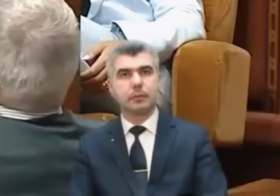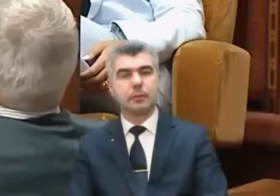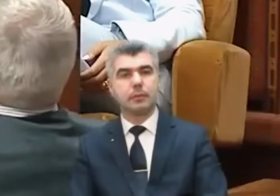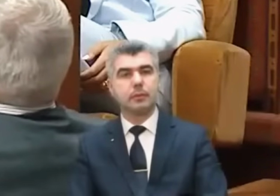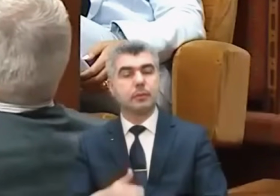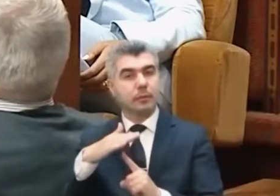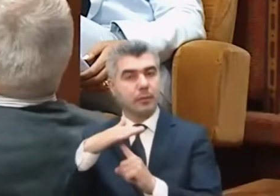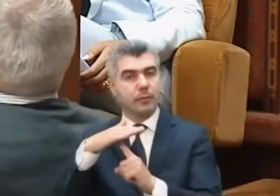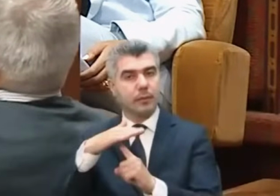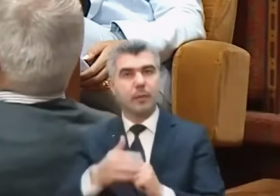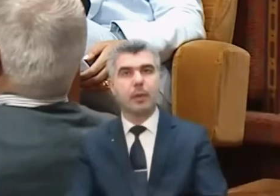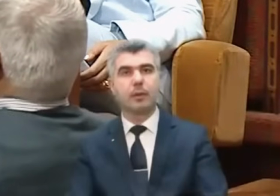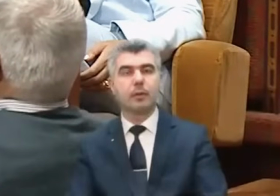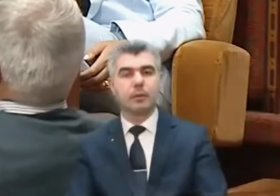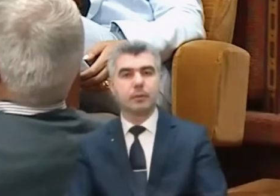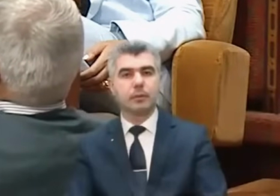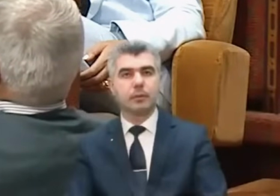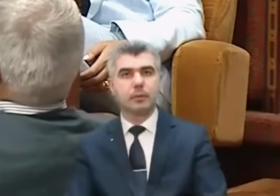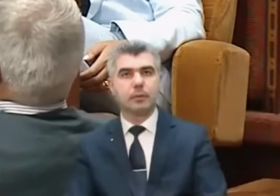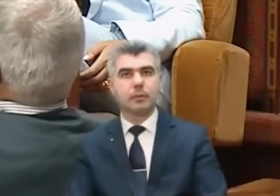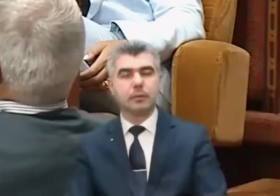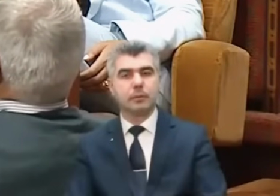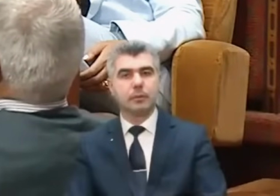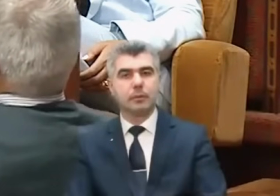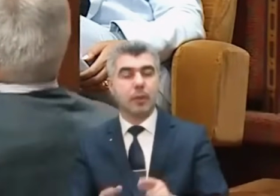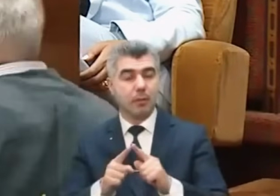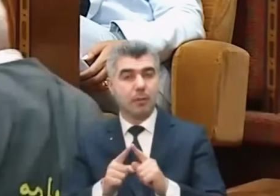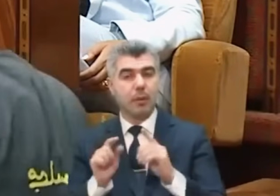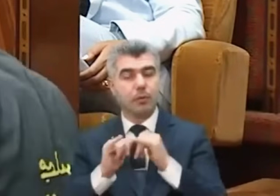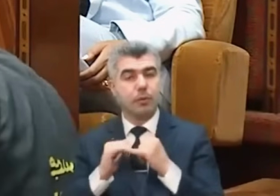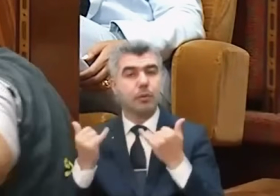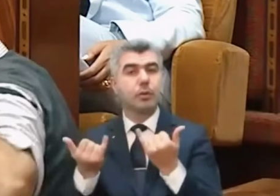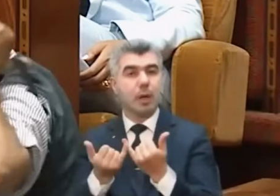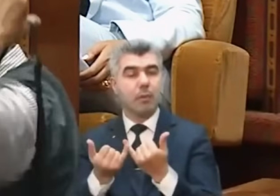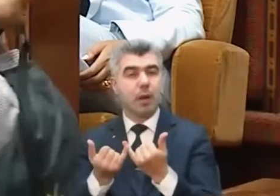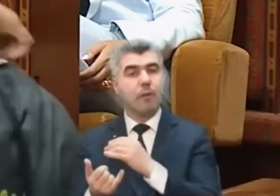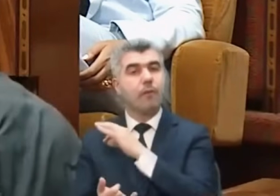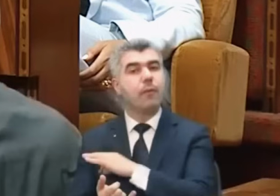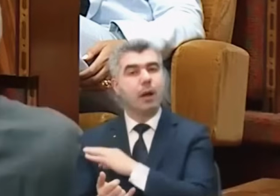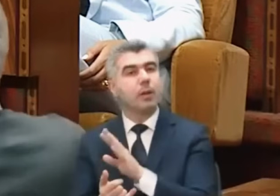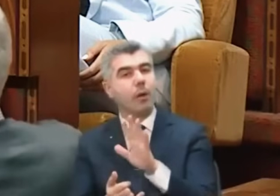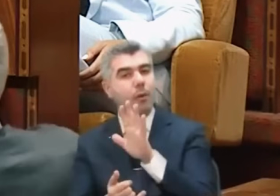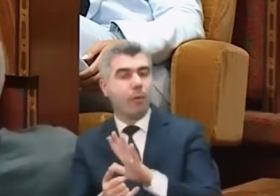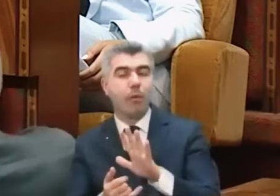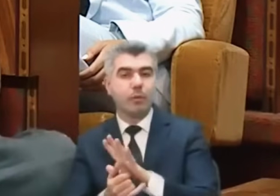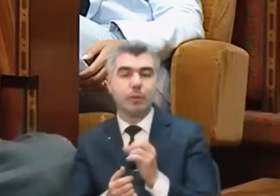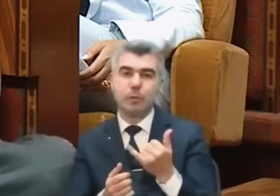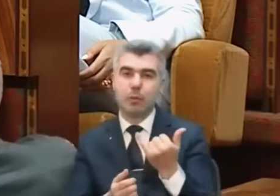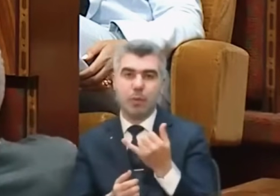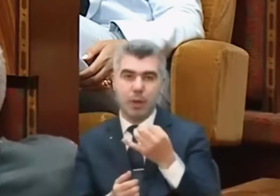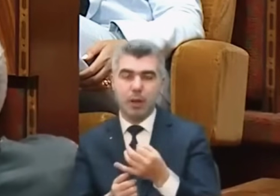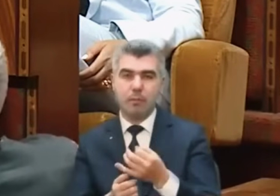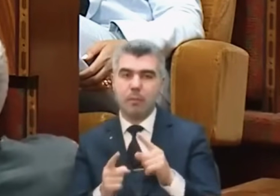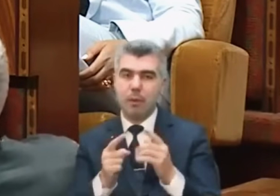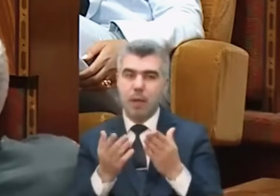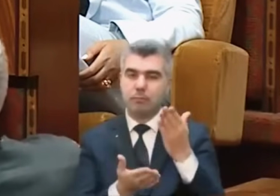انا كنتمنى ان الجلسه ديالنا تعطى لها القيمه الكامله باش المؤسسات ديالنا في اطار ما قلته في الاول ديالي كنت